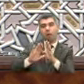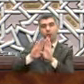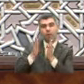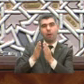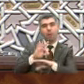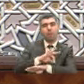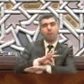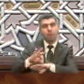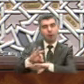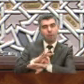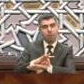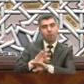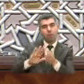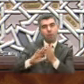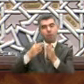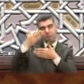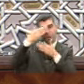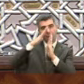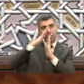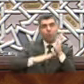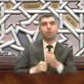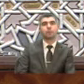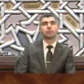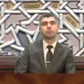الإدارات العمومية بالمغرب.